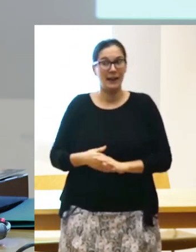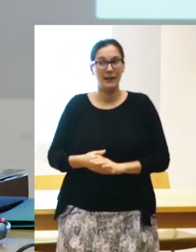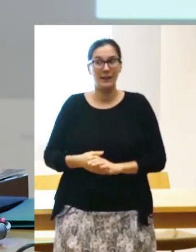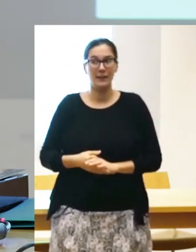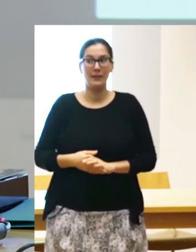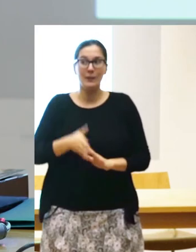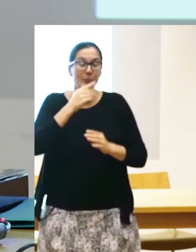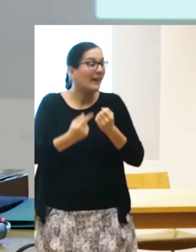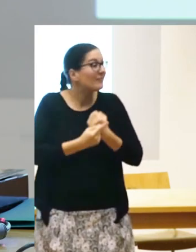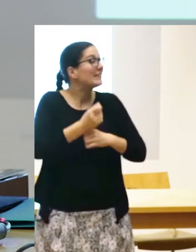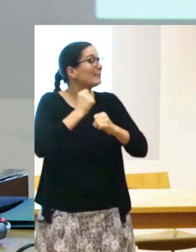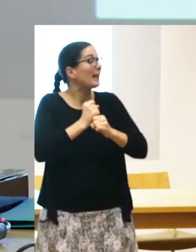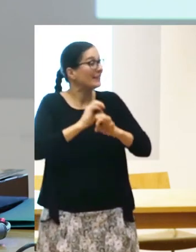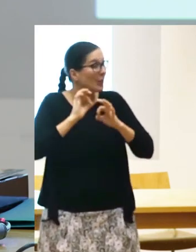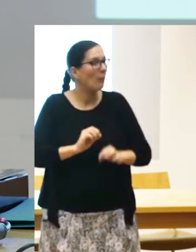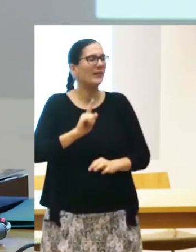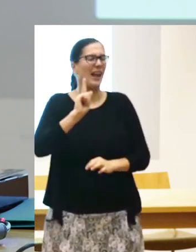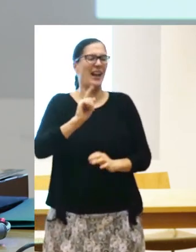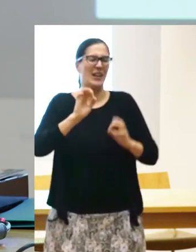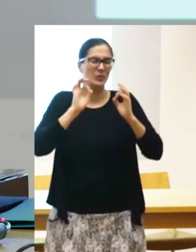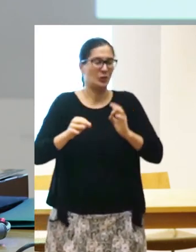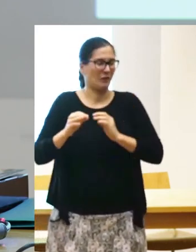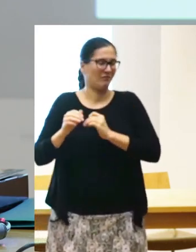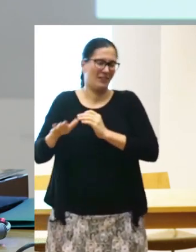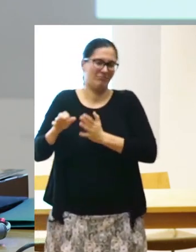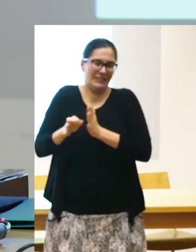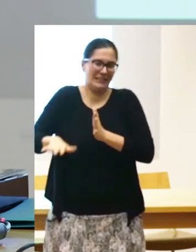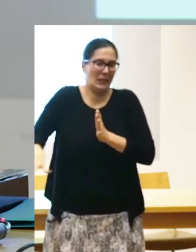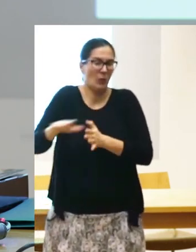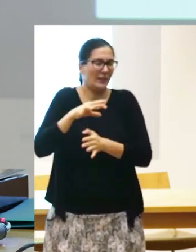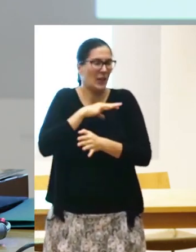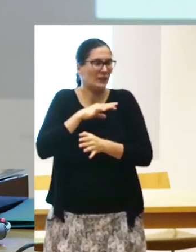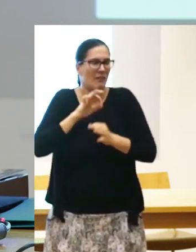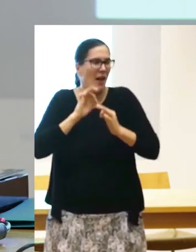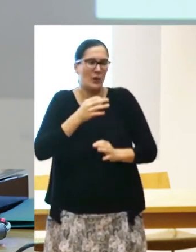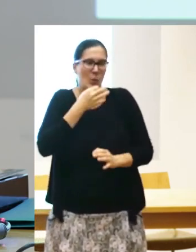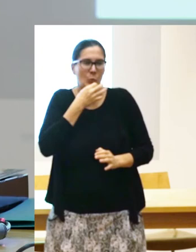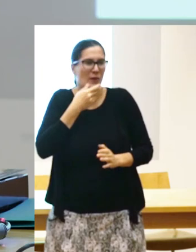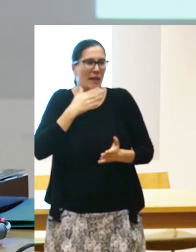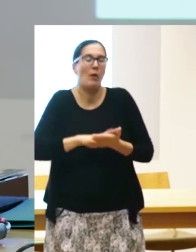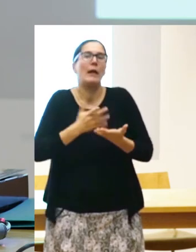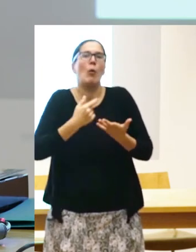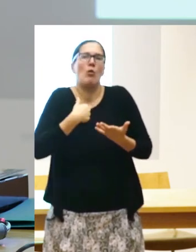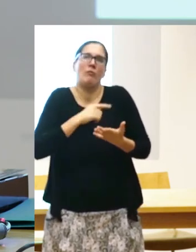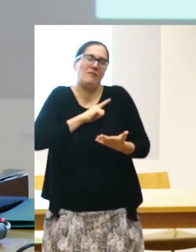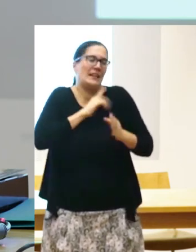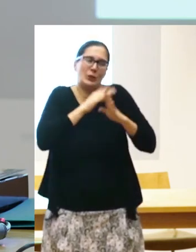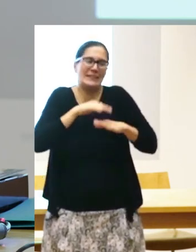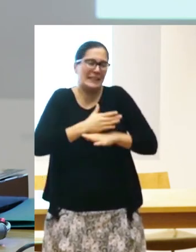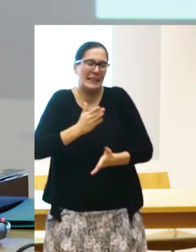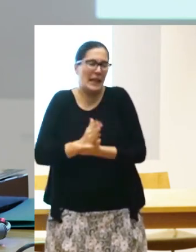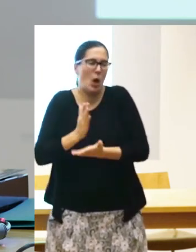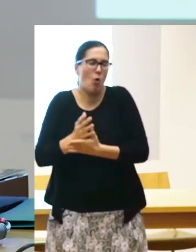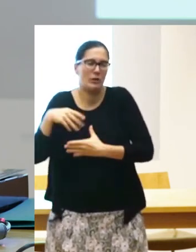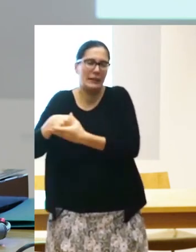efektivnější řešení, ale pro tu lokální situaci z toho rozhodnutí mého, jako na základě nějaké